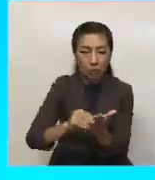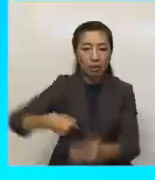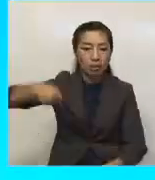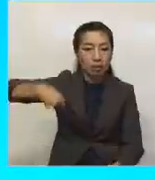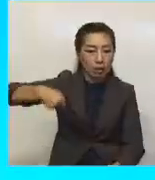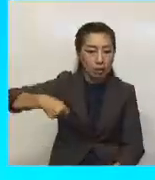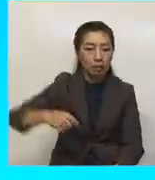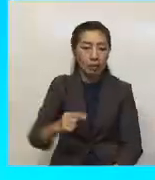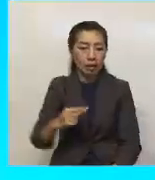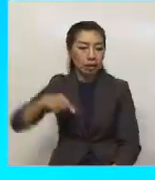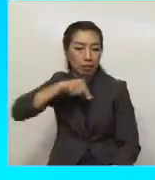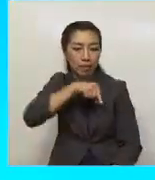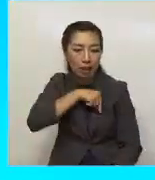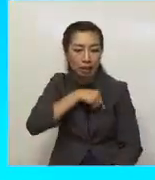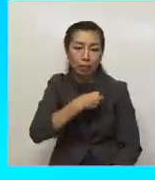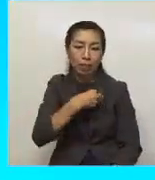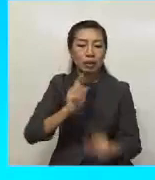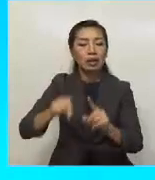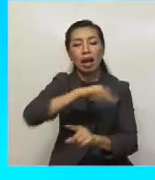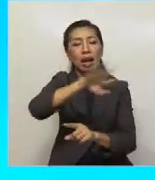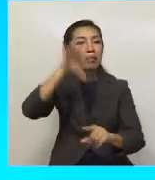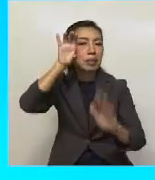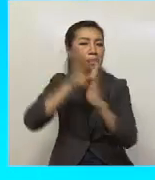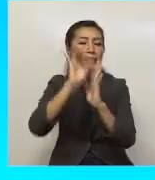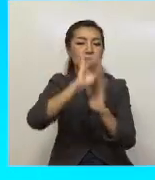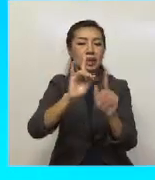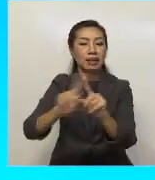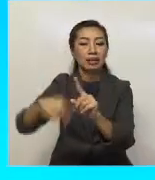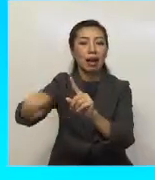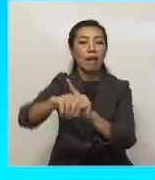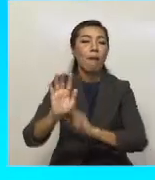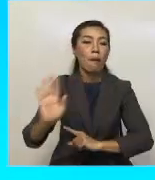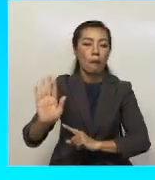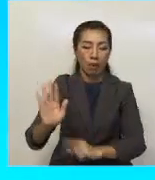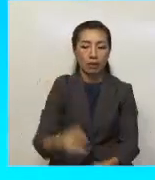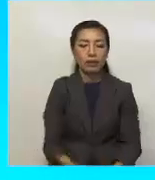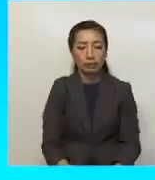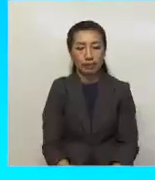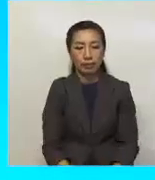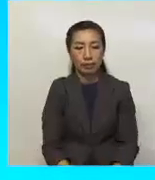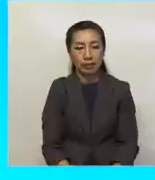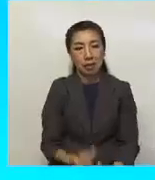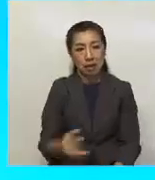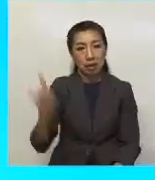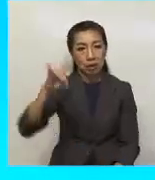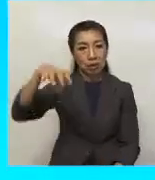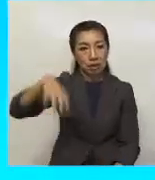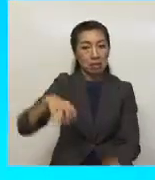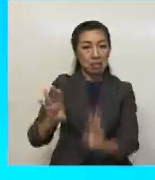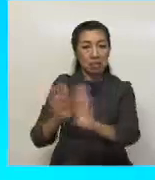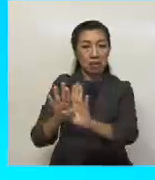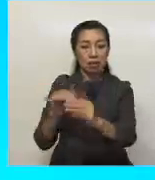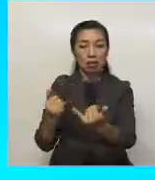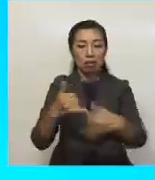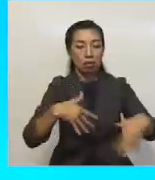ข็มกลัดนะคะที่เป็นภาพแสดงสัตว์นานาชนิดเลยภายในสวนสัตว์ดุสิตการปิดสวนสัตว์เนี่ยทำให้ประ